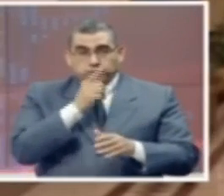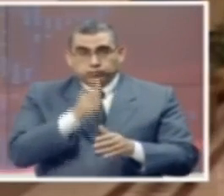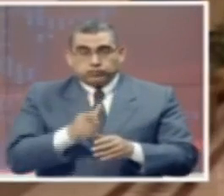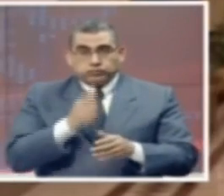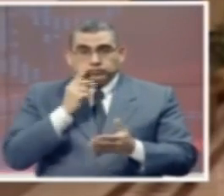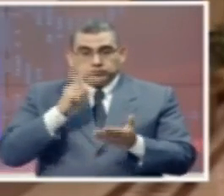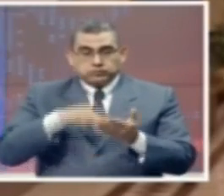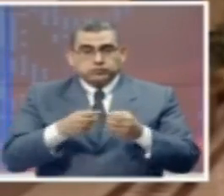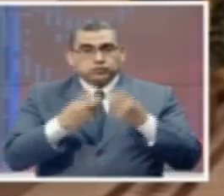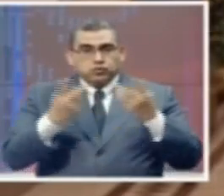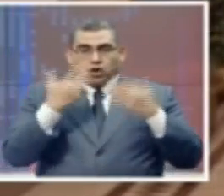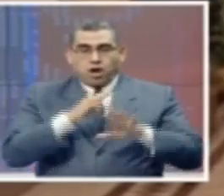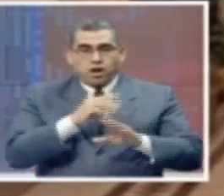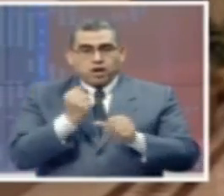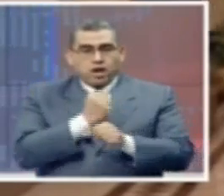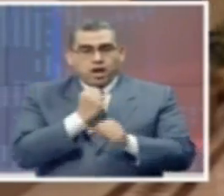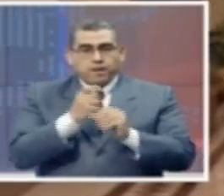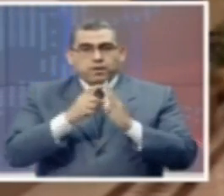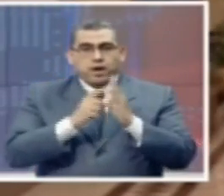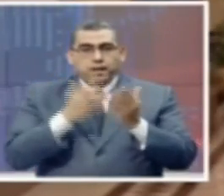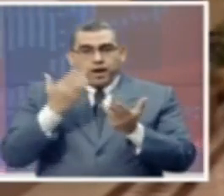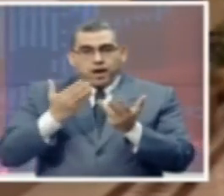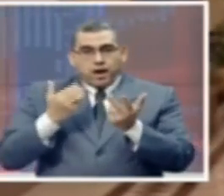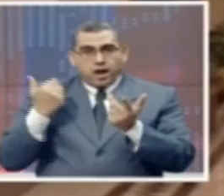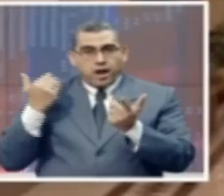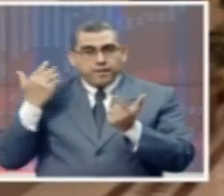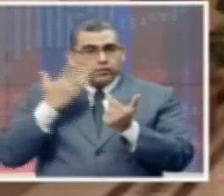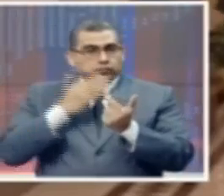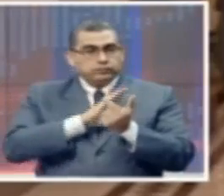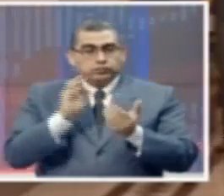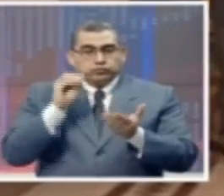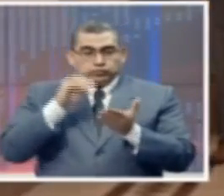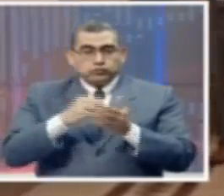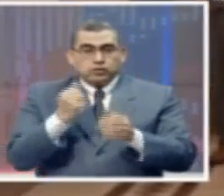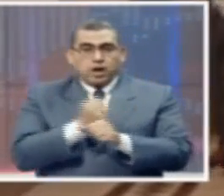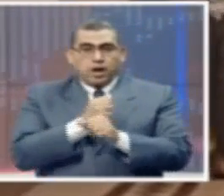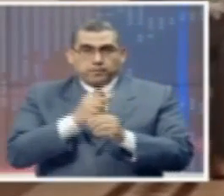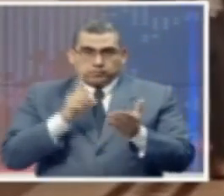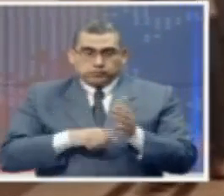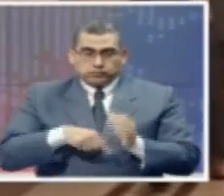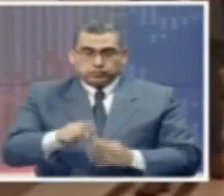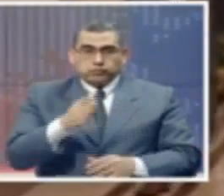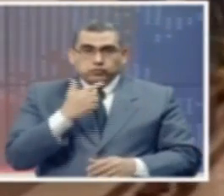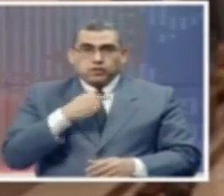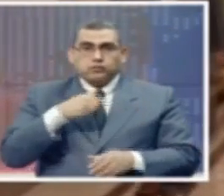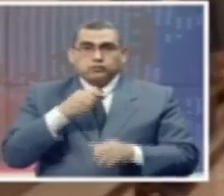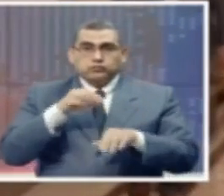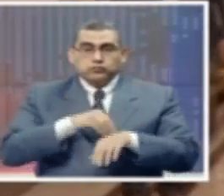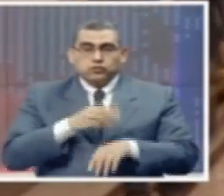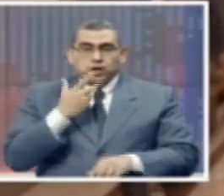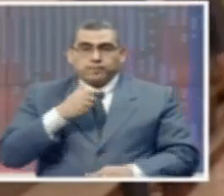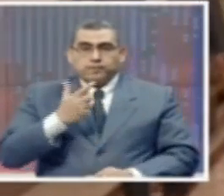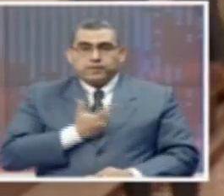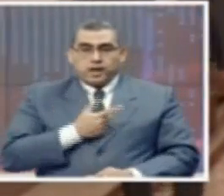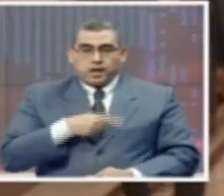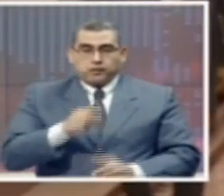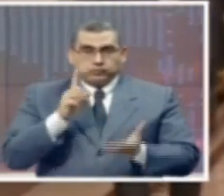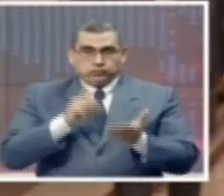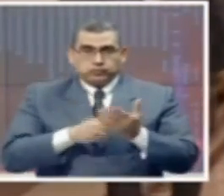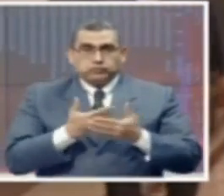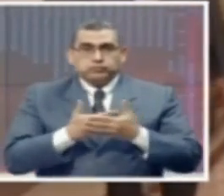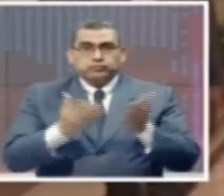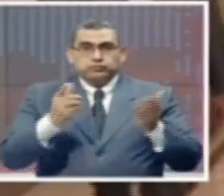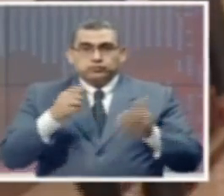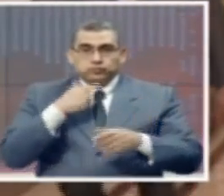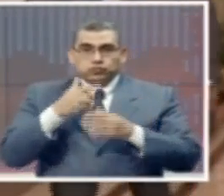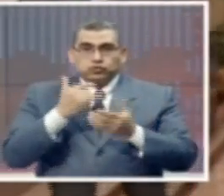قد انتهت من كافة الإجراءات والترتيبات اللازمة إذانا ببدء دور الانعقاد الأول من الفصل التشريعي الثاني لمجلس النواب، والذي